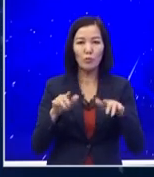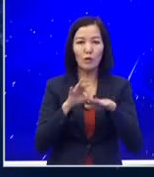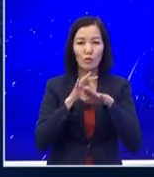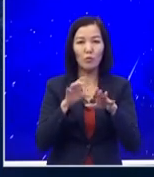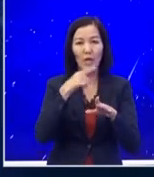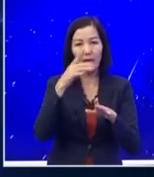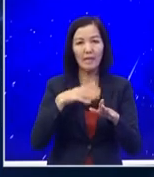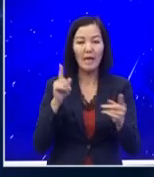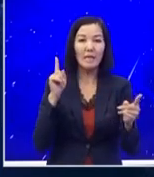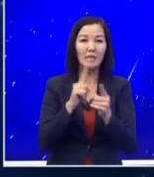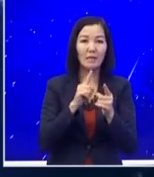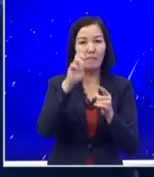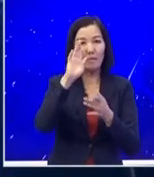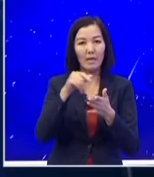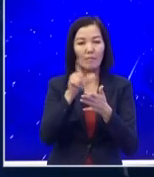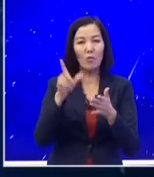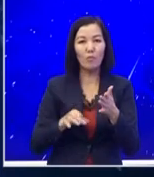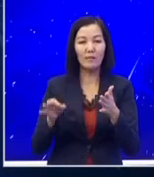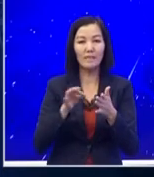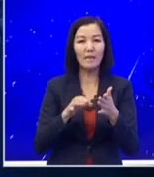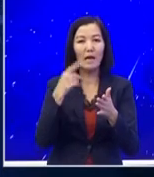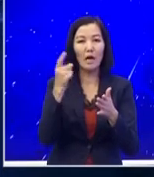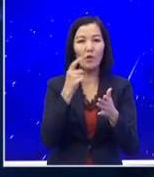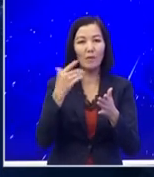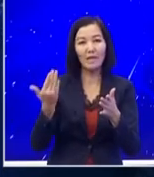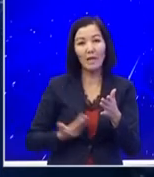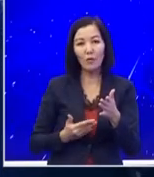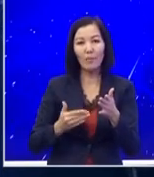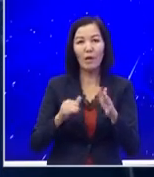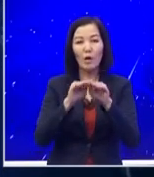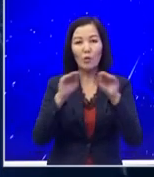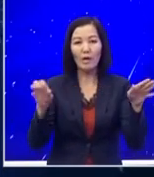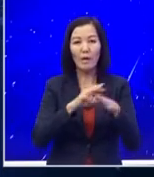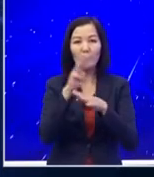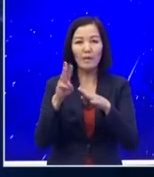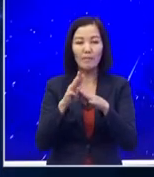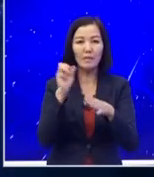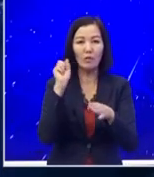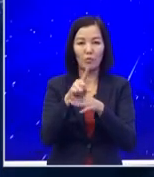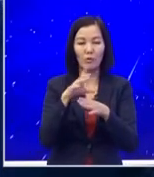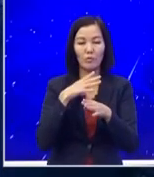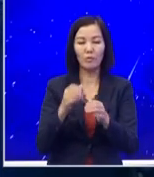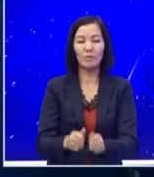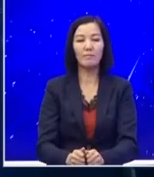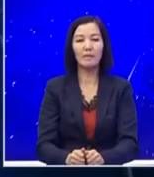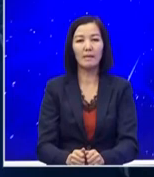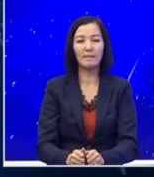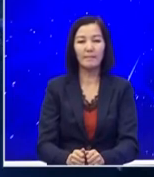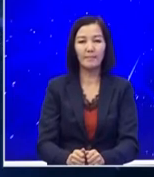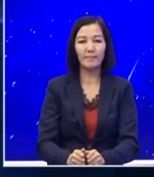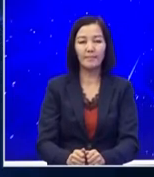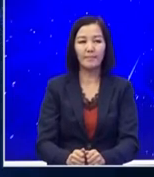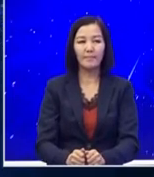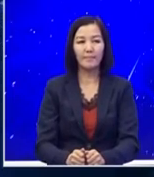айтты. Кездесу соңында мемлекет басшысы облыстың белгіленген әлеуметтік экономикалық көрсеткіштерін қамтамасыз етуді тапсырды.